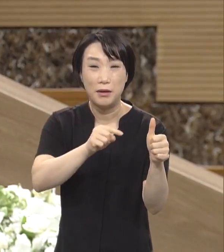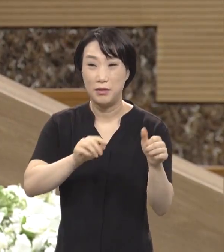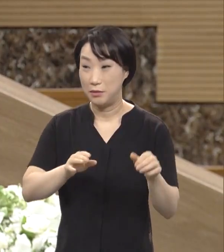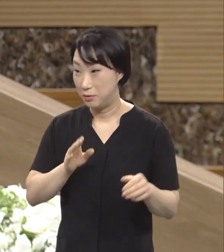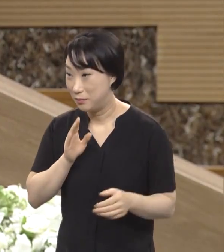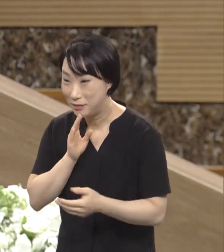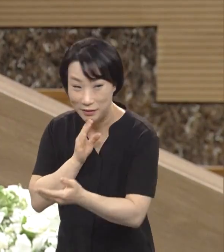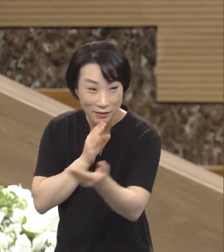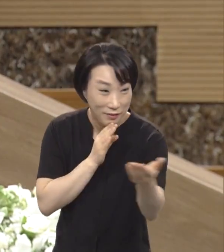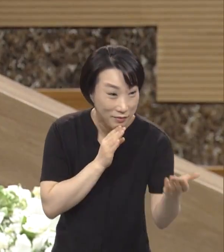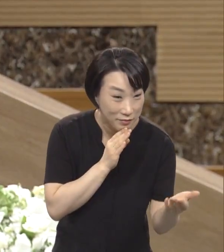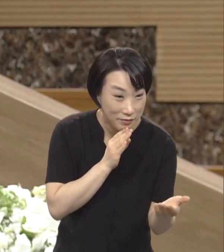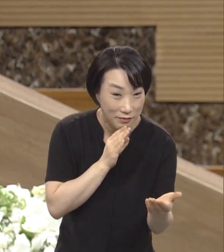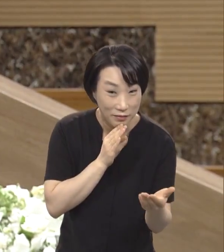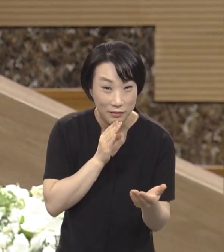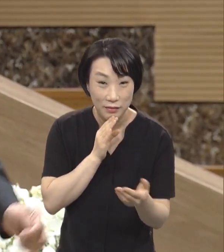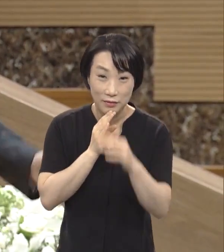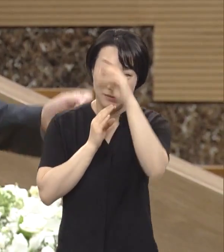그래요?